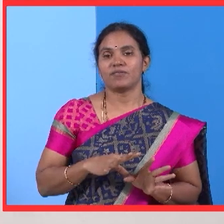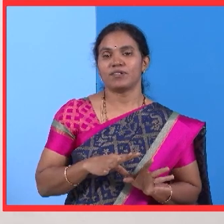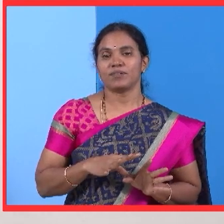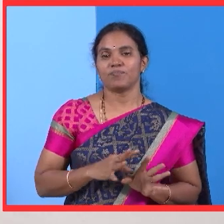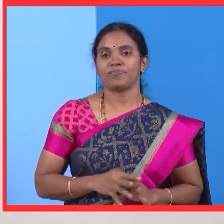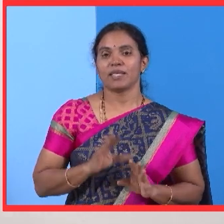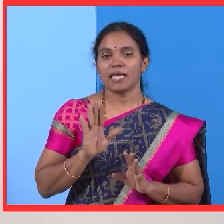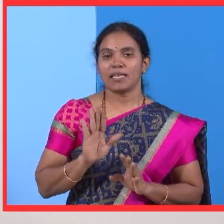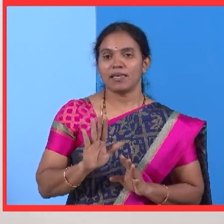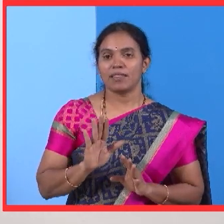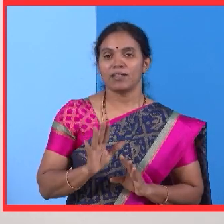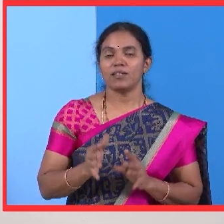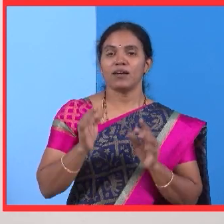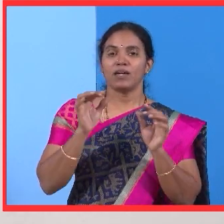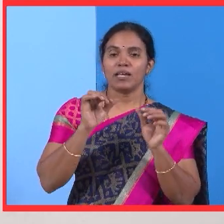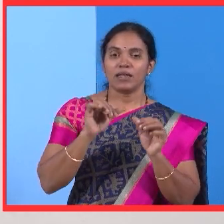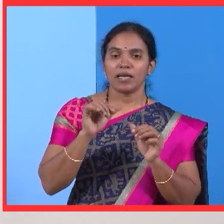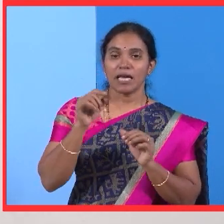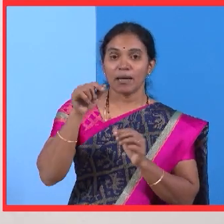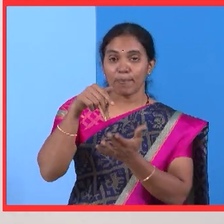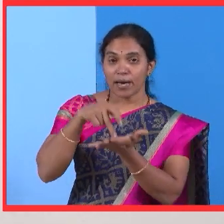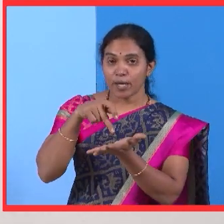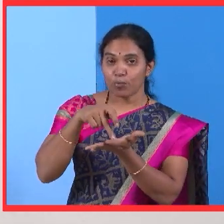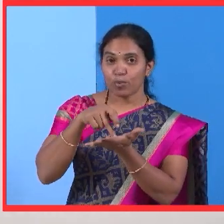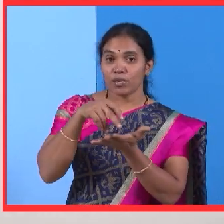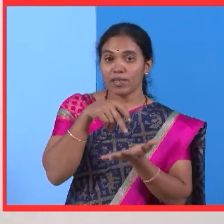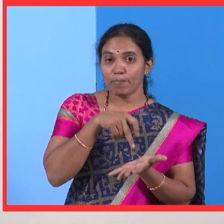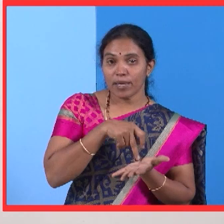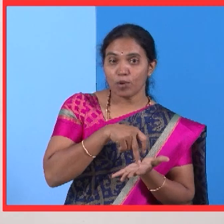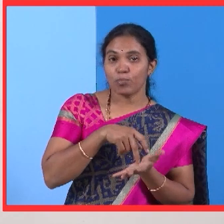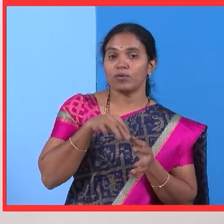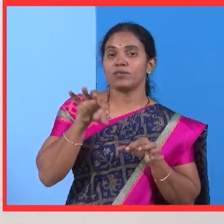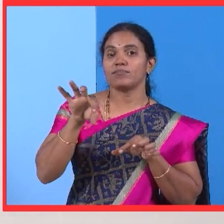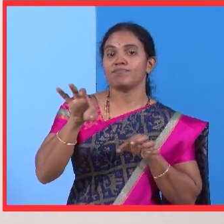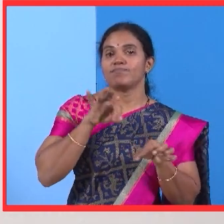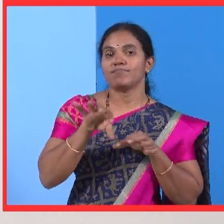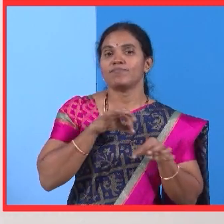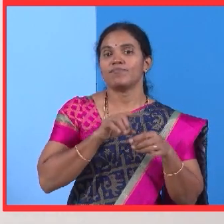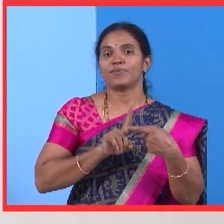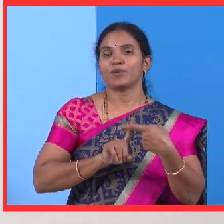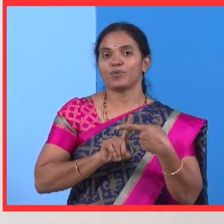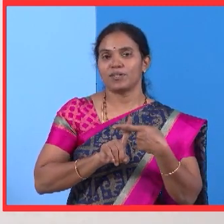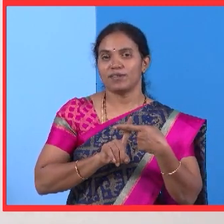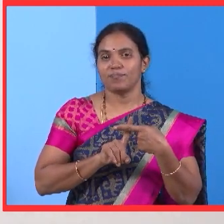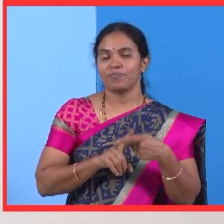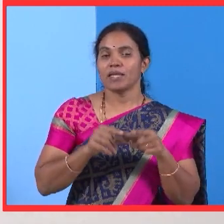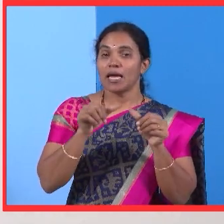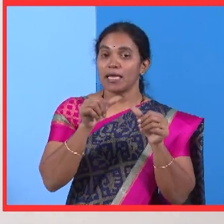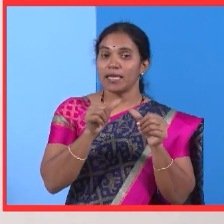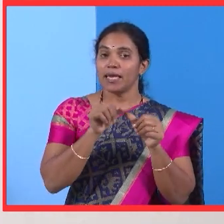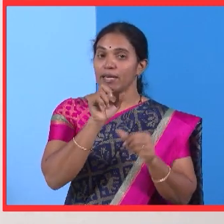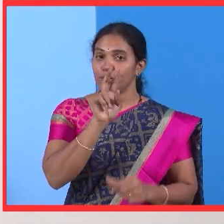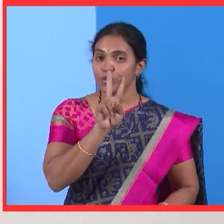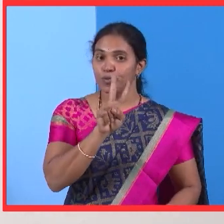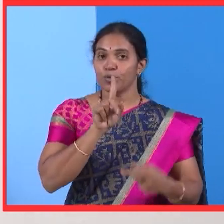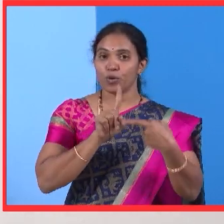மற்றொரு மையப்புள்ளி. மையப்புள்ளிகளினுடைய எக்ஸாய தொலைவுகளை கூட்டணும். ஏ டூ ப்ளஸ் ஏ த்ரீ, ஏ டூ ப்ளஸ்